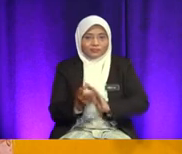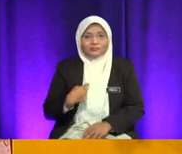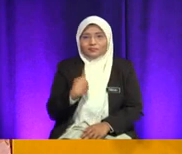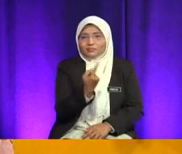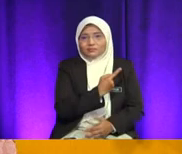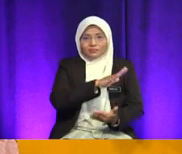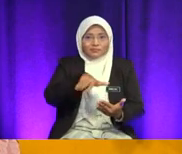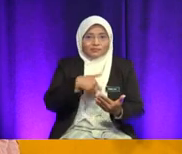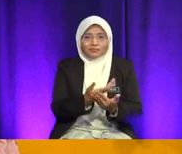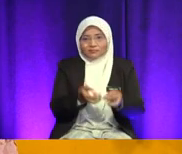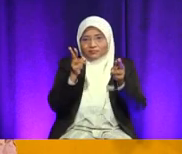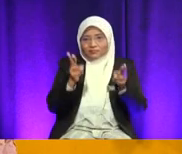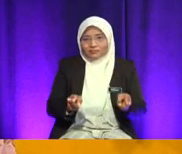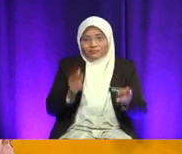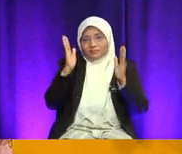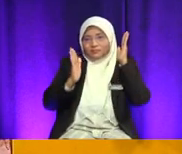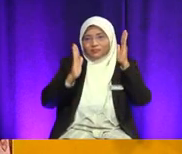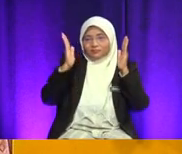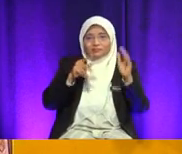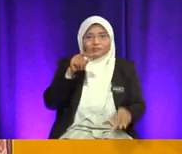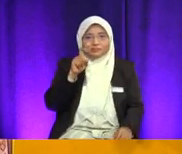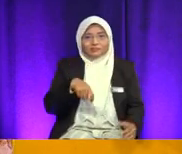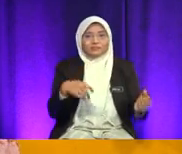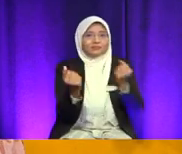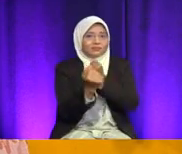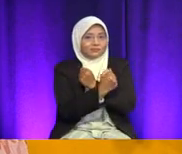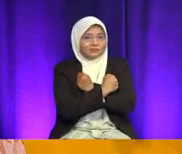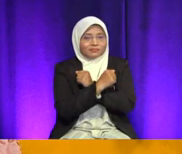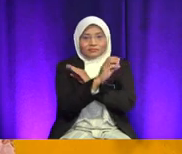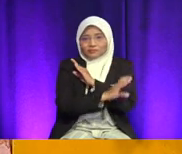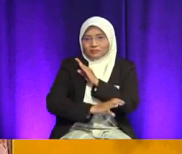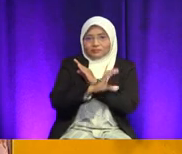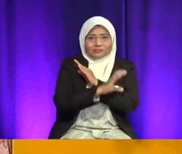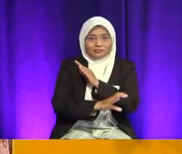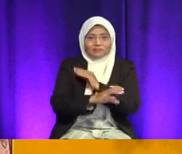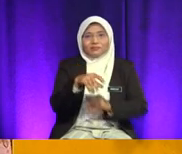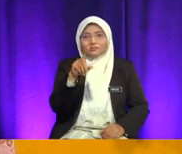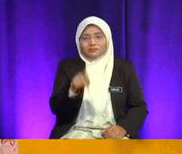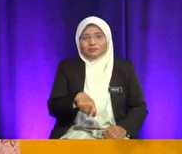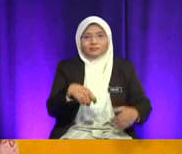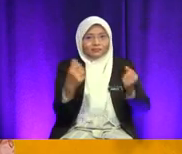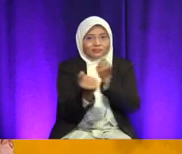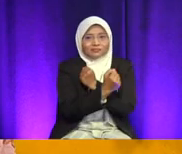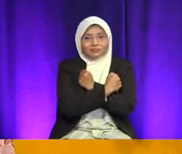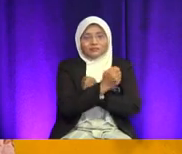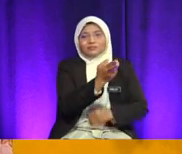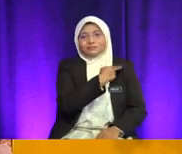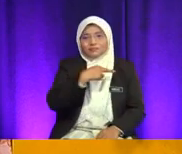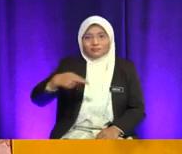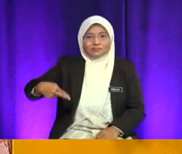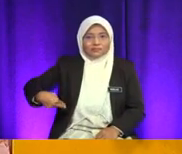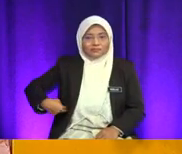semua rakyat Malaysia perlu menyayangi negara kita perlu menyayangi Raja kita dan kita